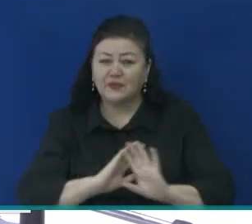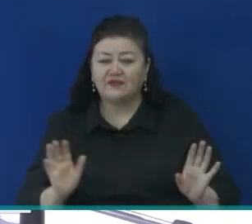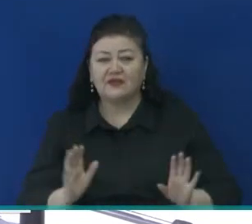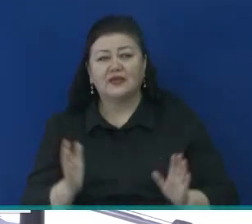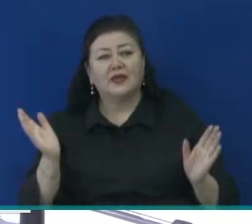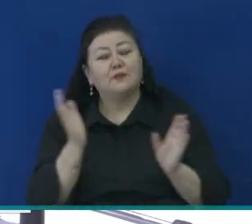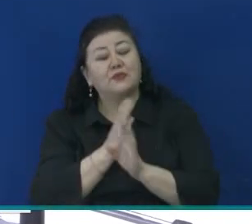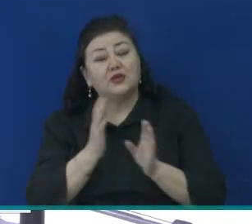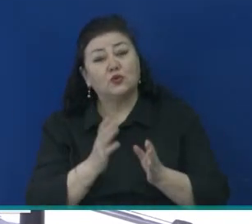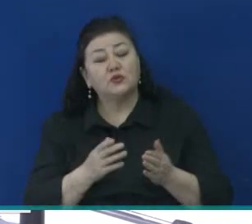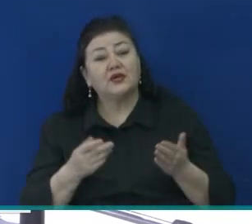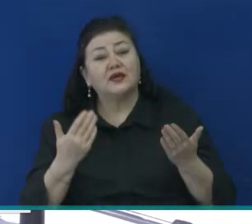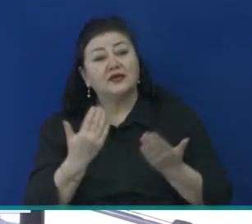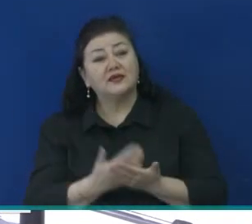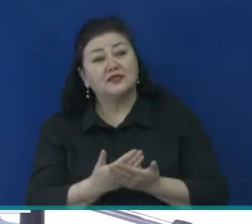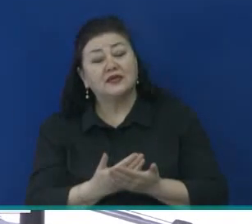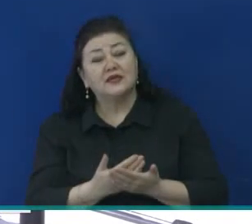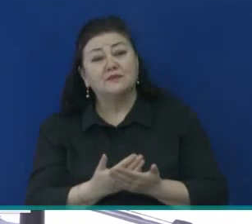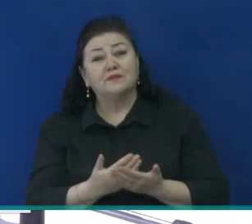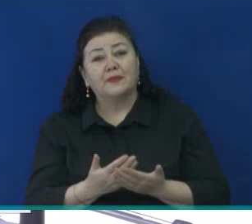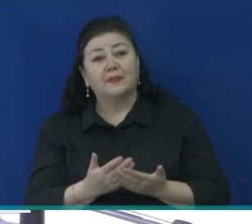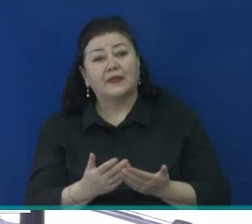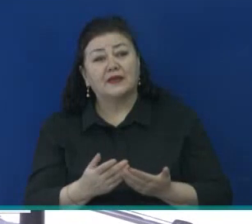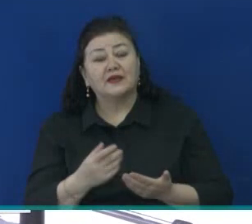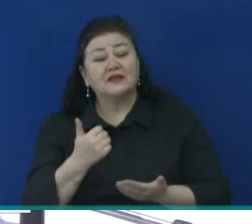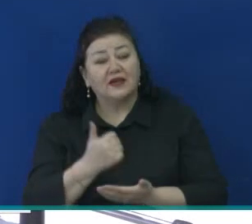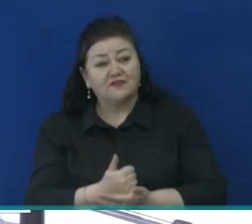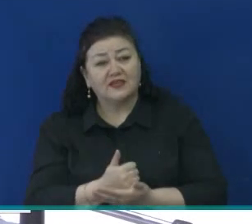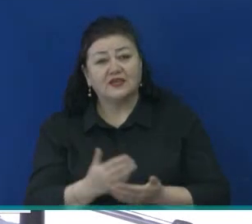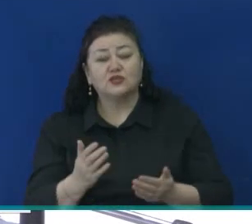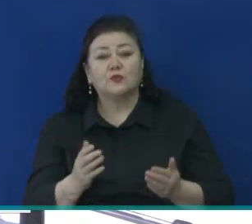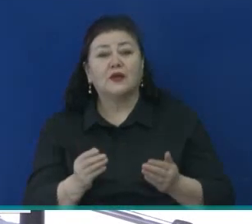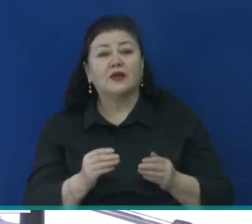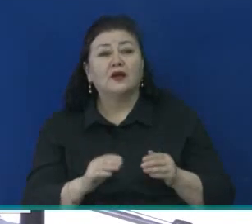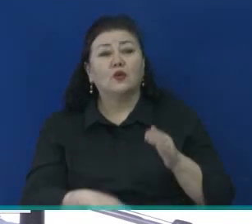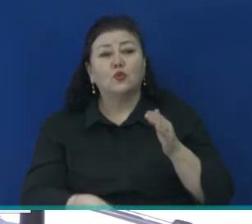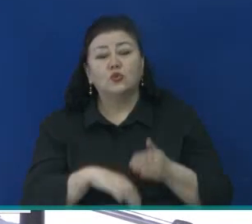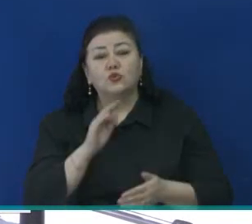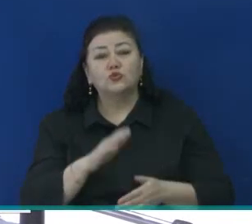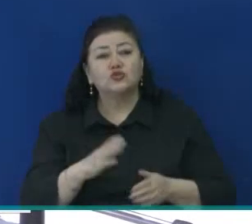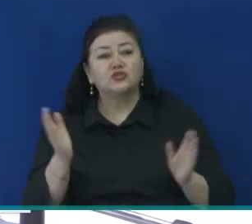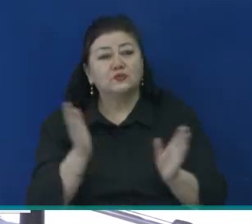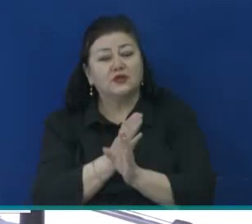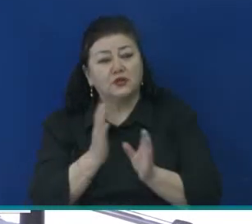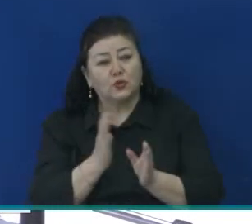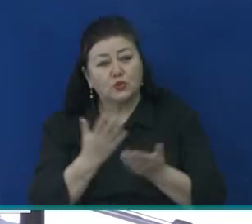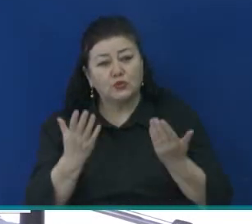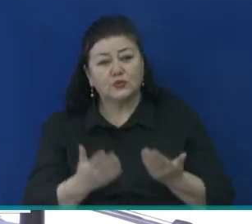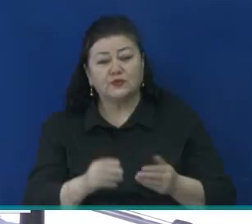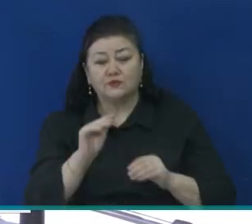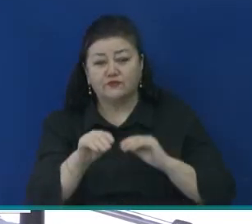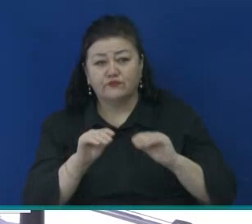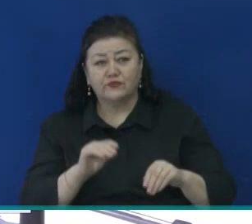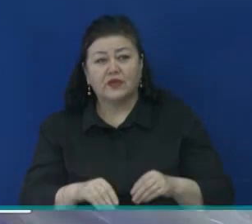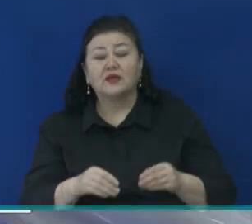Табиғат стратегиялық бағыты бойынша ормандарды сақтау және сауықтыру, сондай-ақ олардың аумағын ұлғайту жөніндегі міндеттер айқындалды. Оның ішінде 2